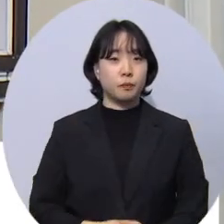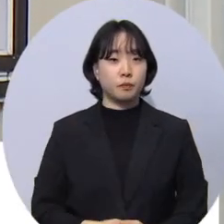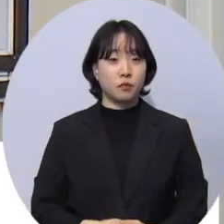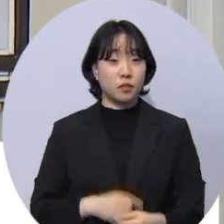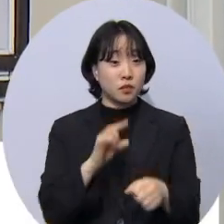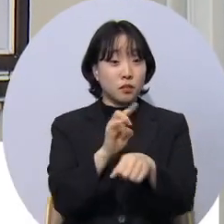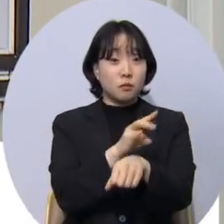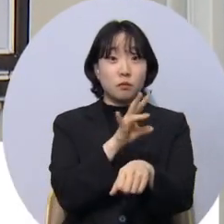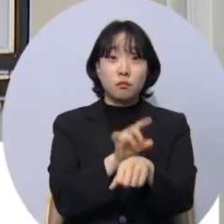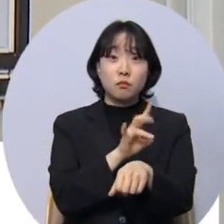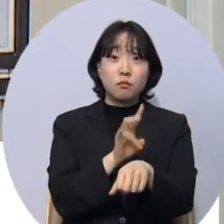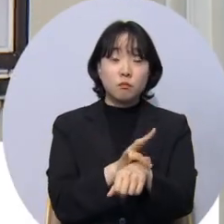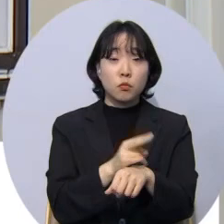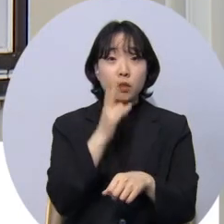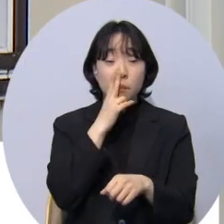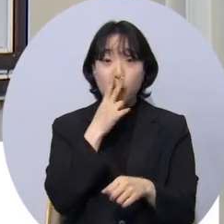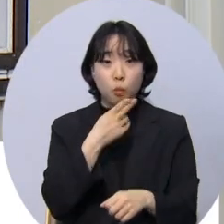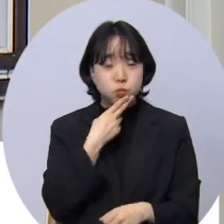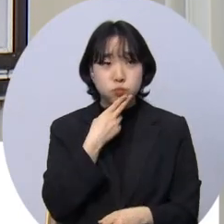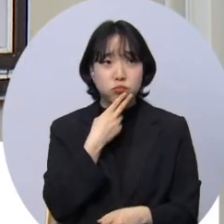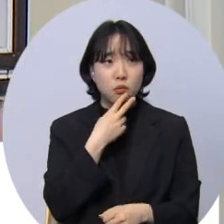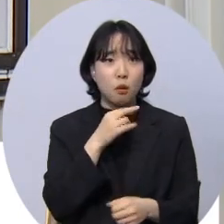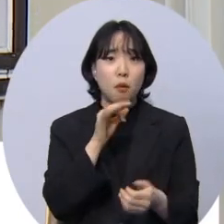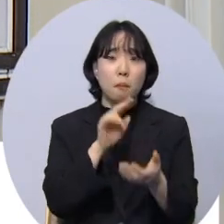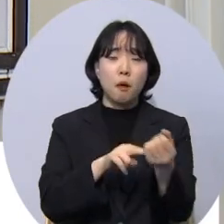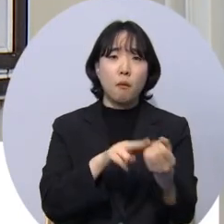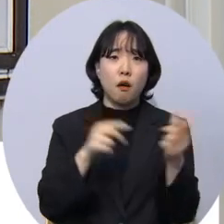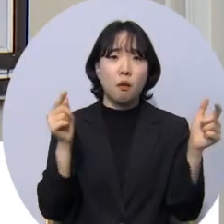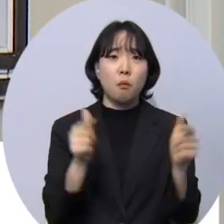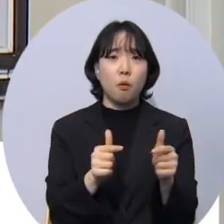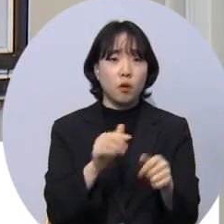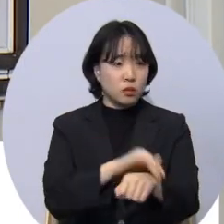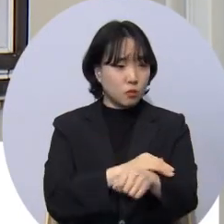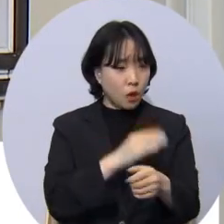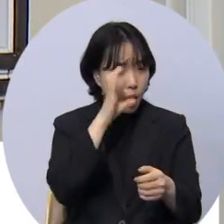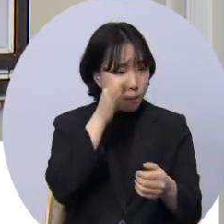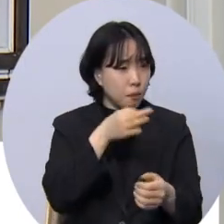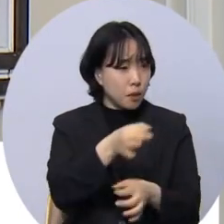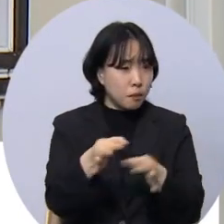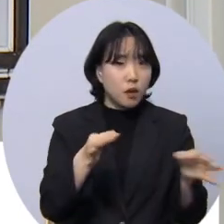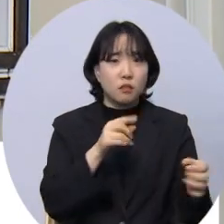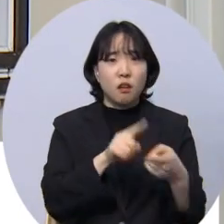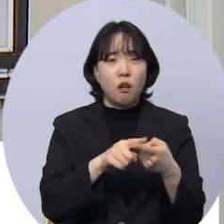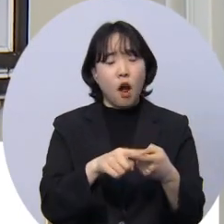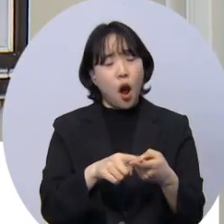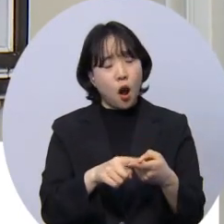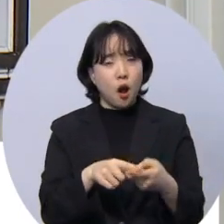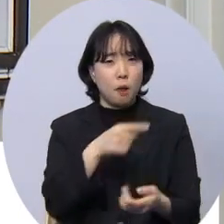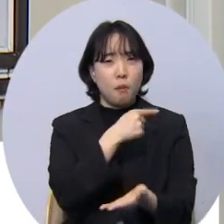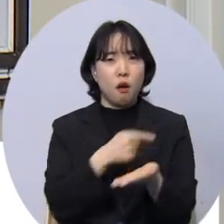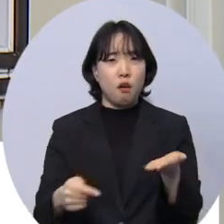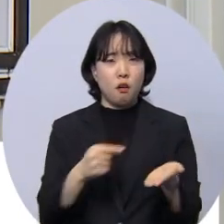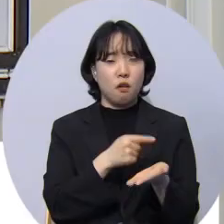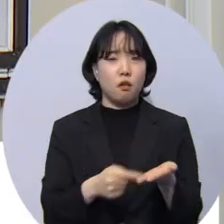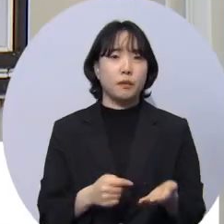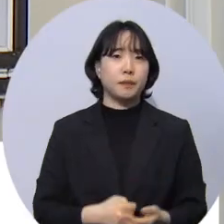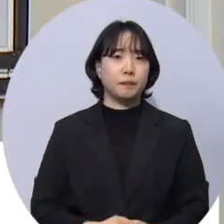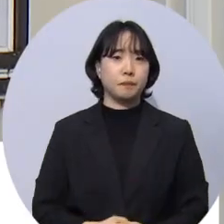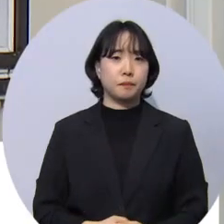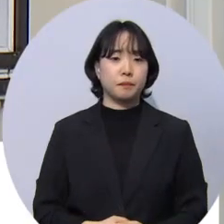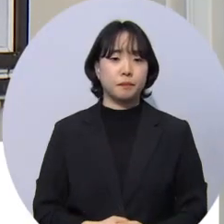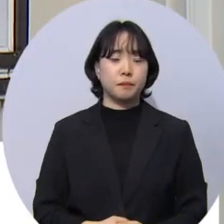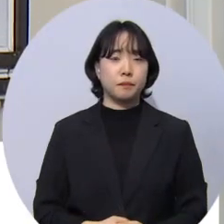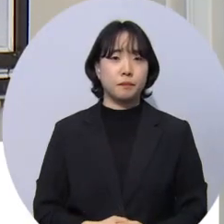며칠에 상승할 수가 없어요 우리 직원들은 고대로 있는데 월급은 고대로 나가야 되잖아 그 그게